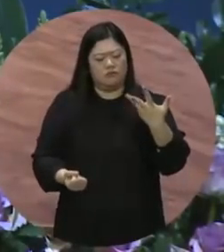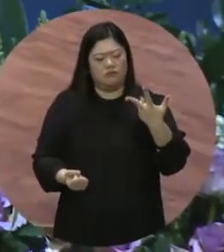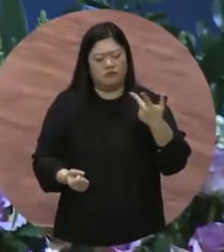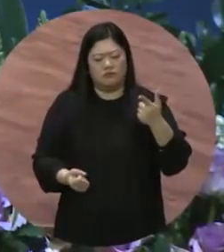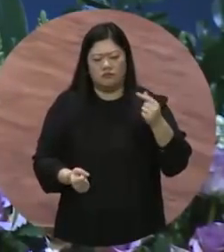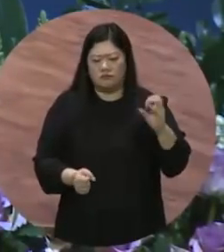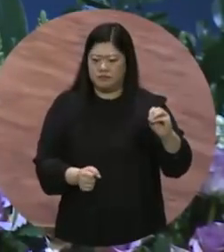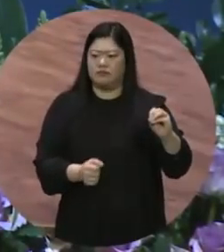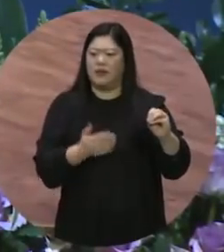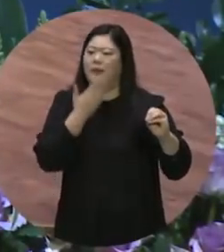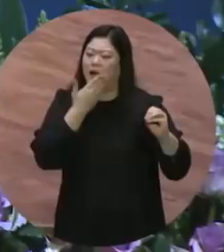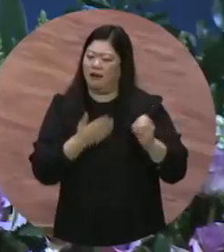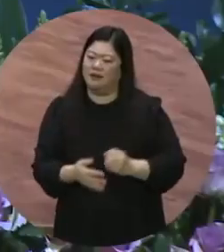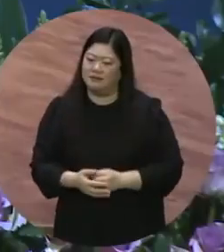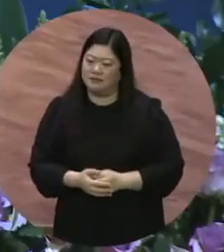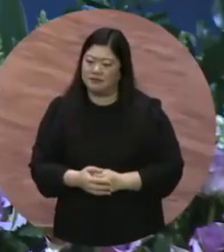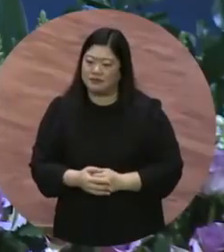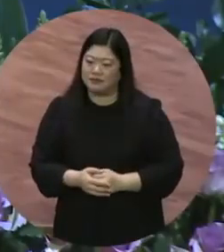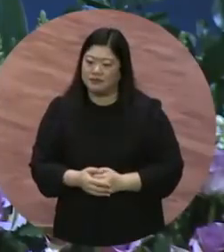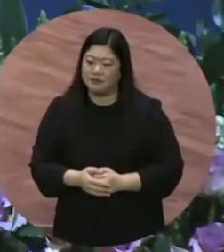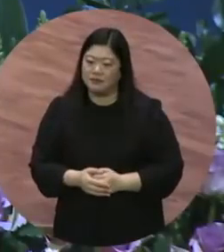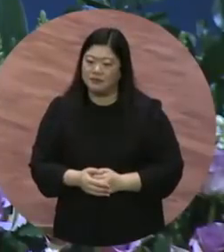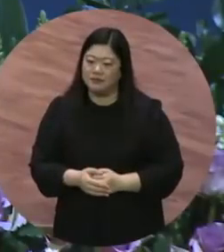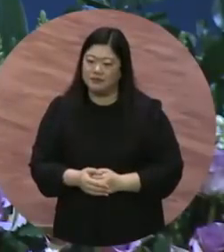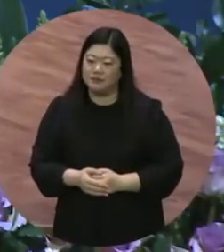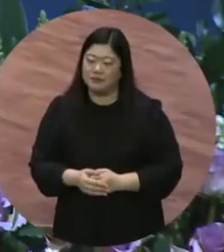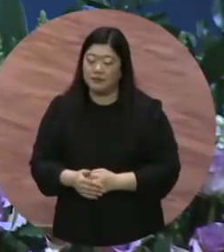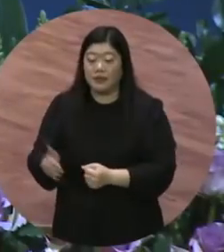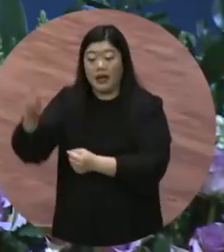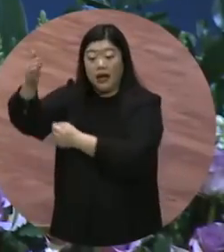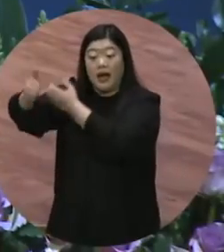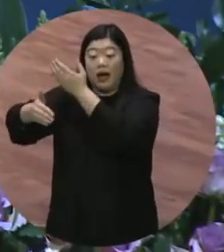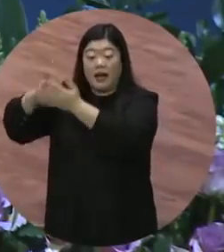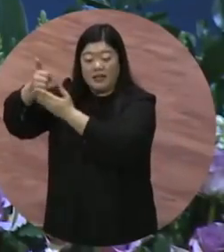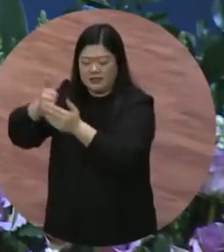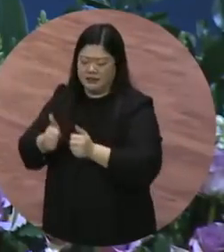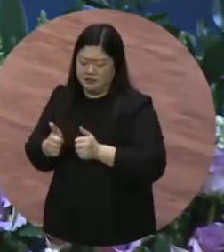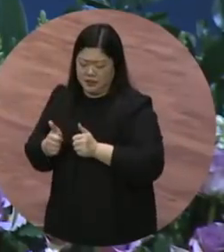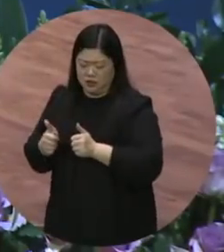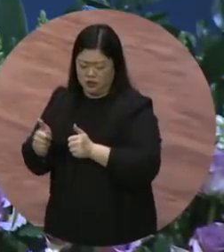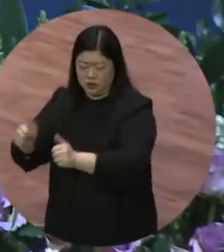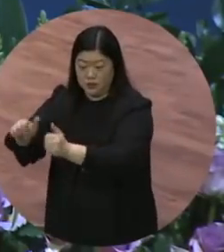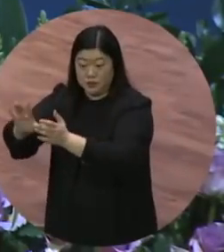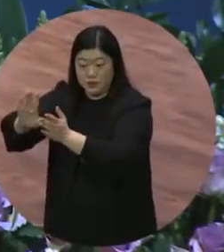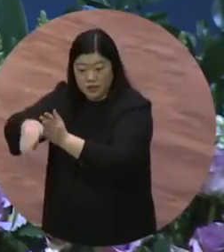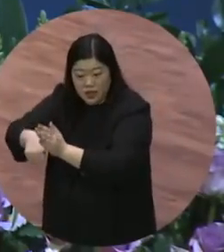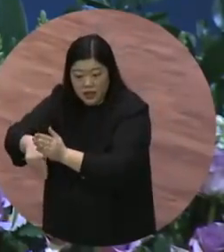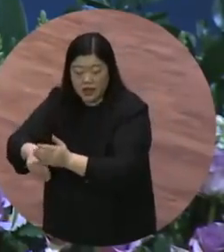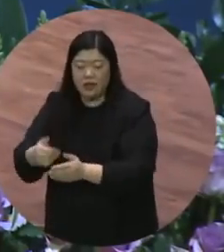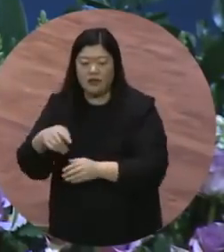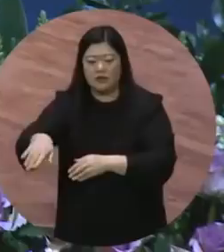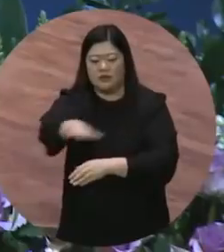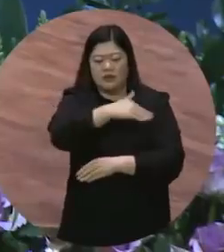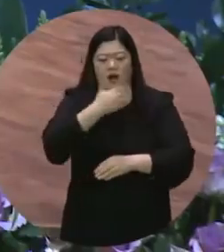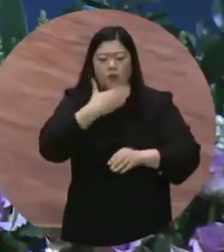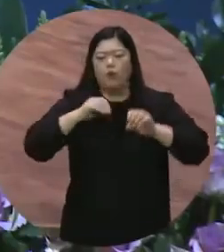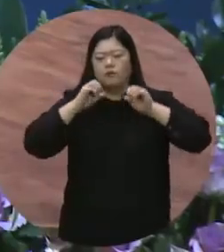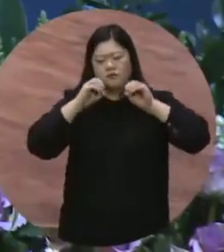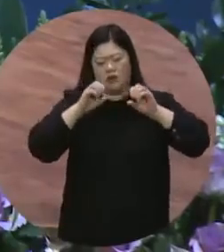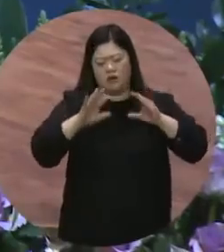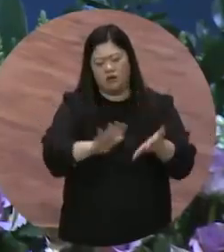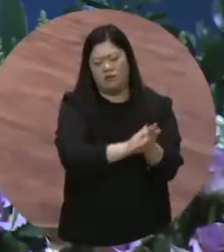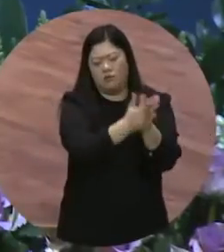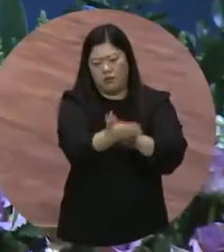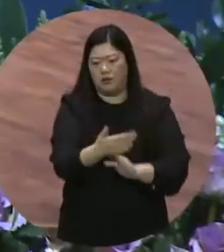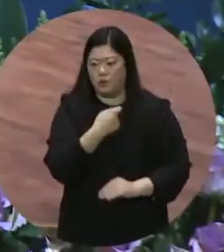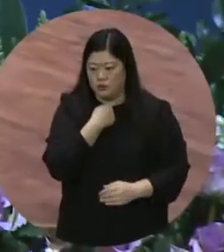하나님의 열심은 오늘도 예원교회를 통해 사천 말씀 운동이 회복되고 죽어가는 많은 현장이 복음화되기를 원하십니다.